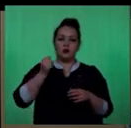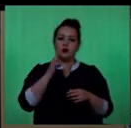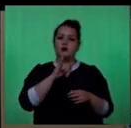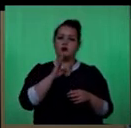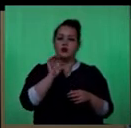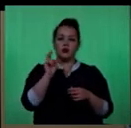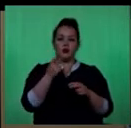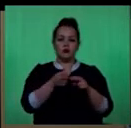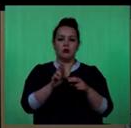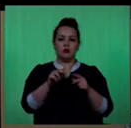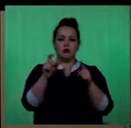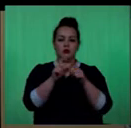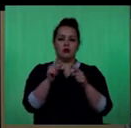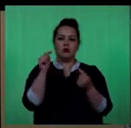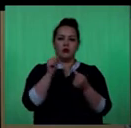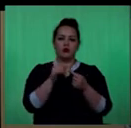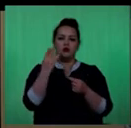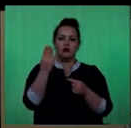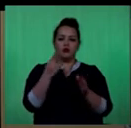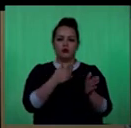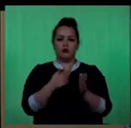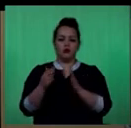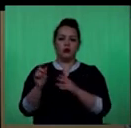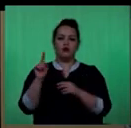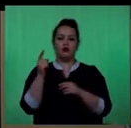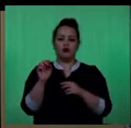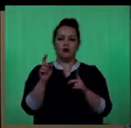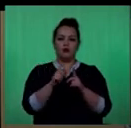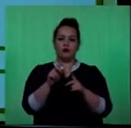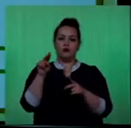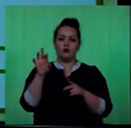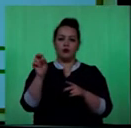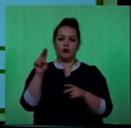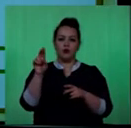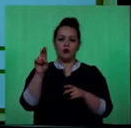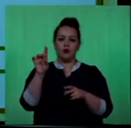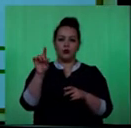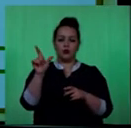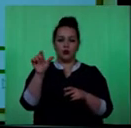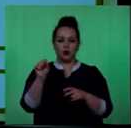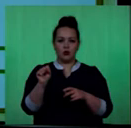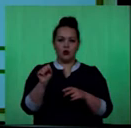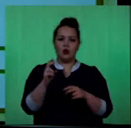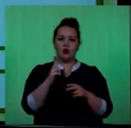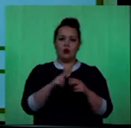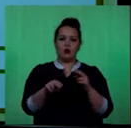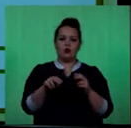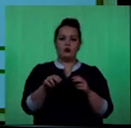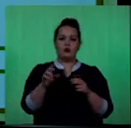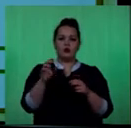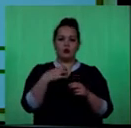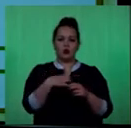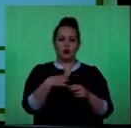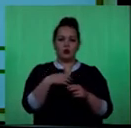этому слову подходит 4 схема потому что слове подруга окончания основа подруг